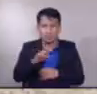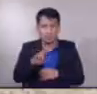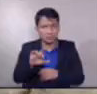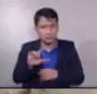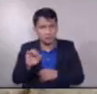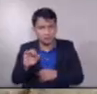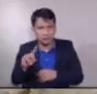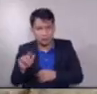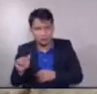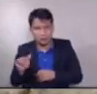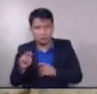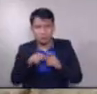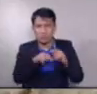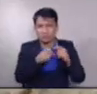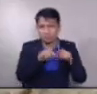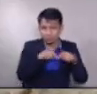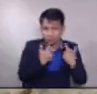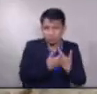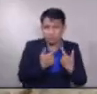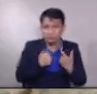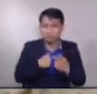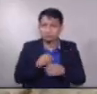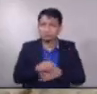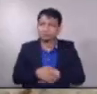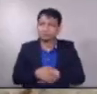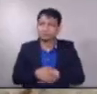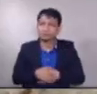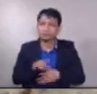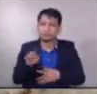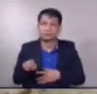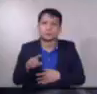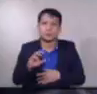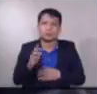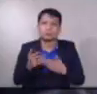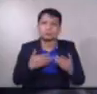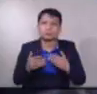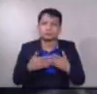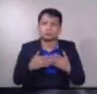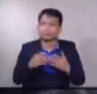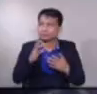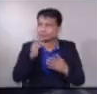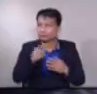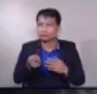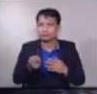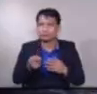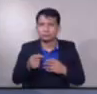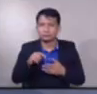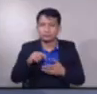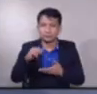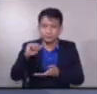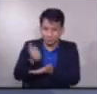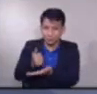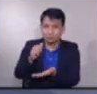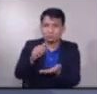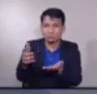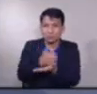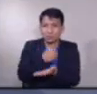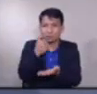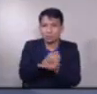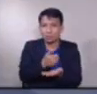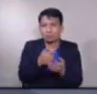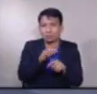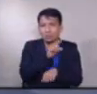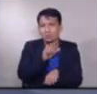Ati Tumandok Tribes. Ngayon, ang pinaka-issue dyan is mga tinatawag na tampering of land titles. Yung